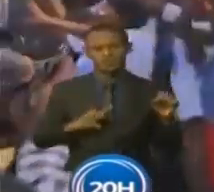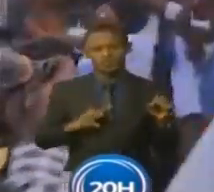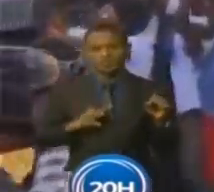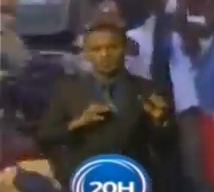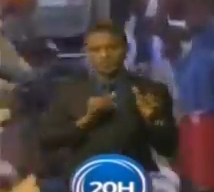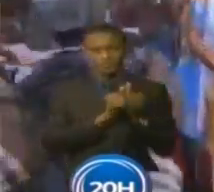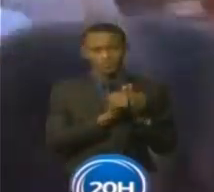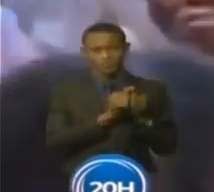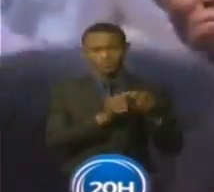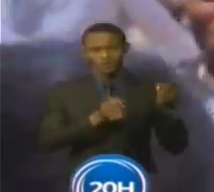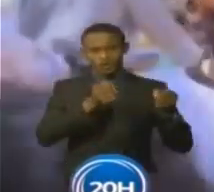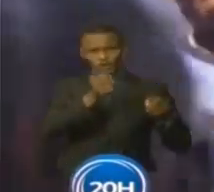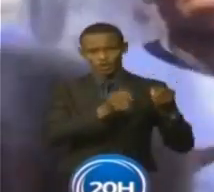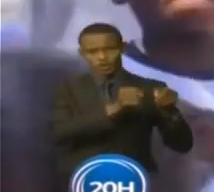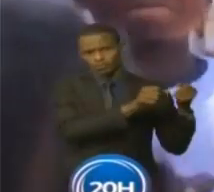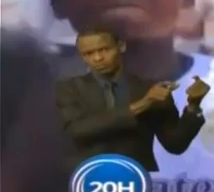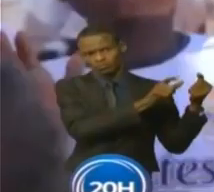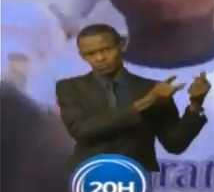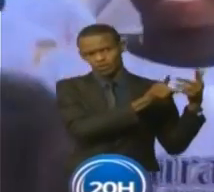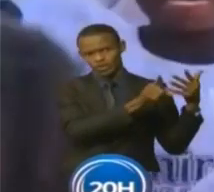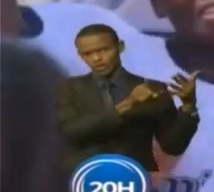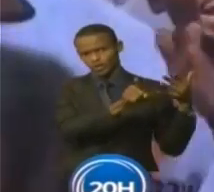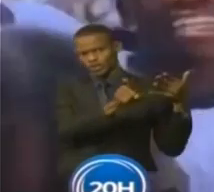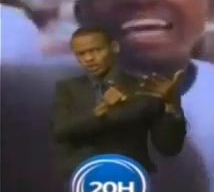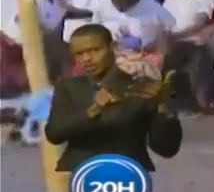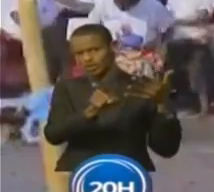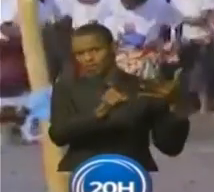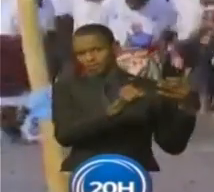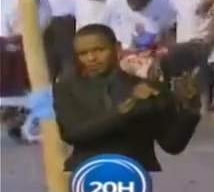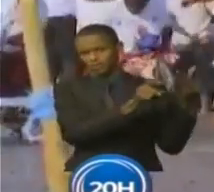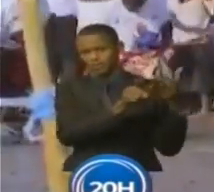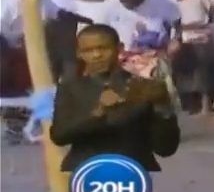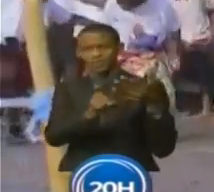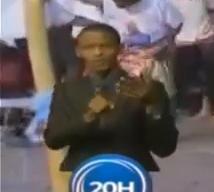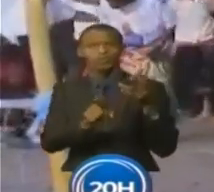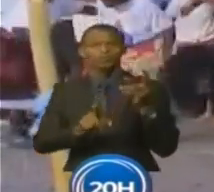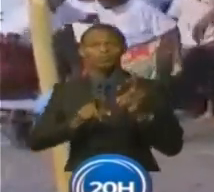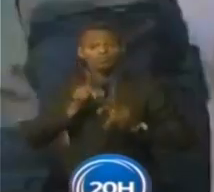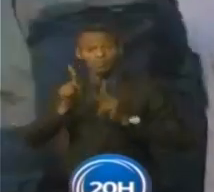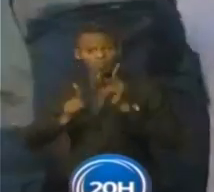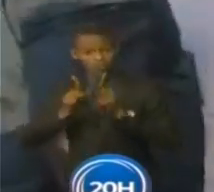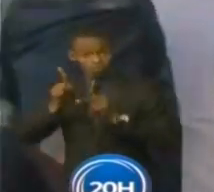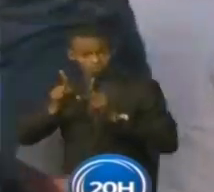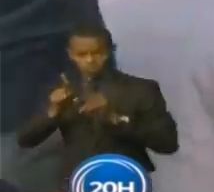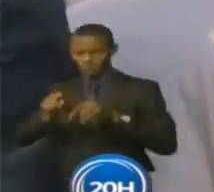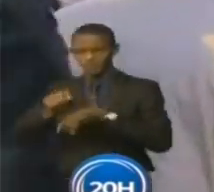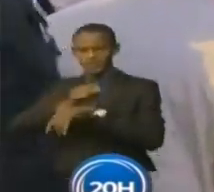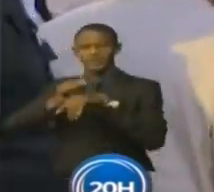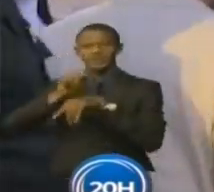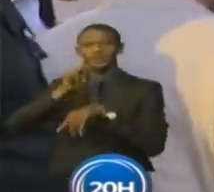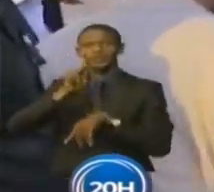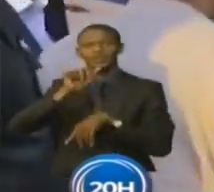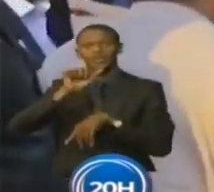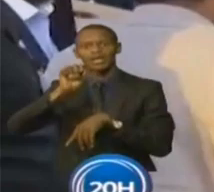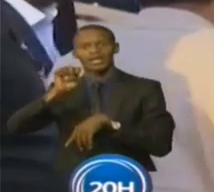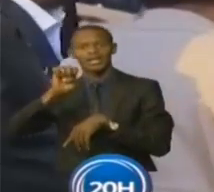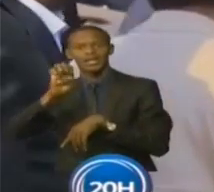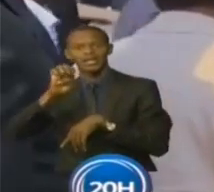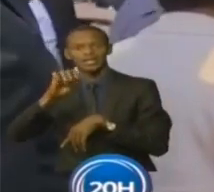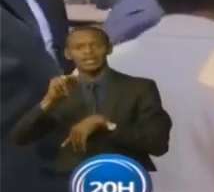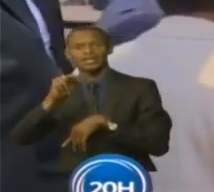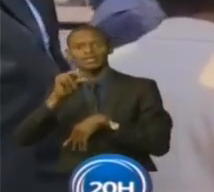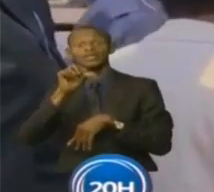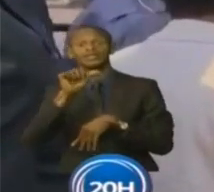sociales, vient réveiller le territoire de Kasenga dans les Haut-Katanga. Dès sa descente, Félix Antoine